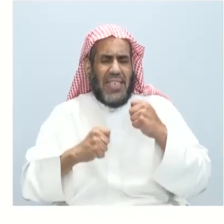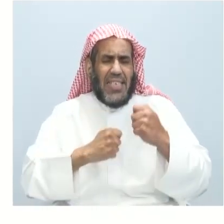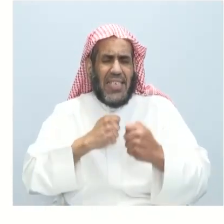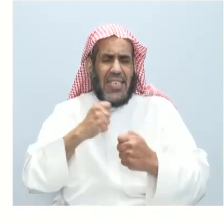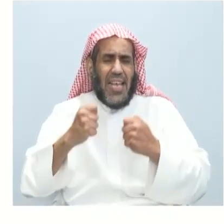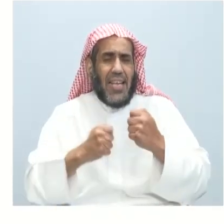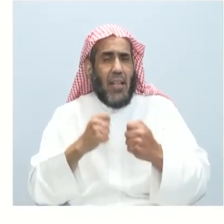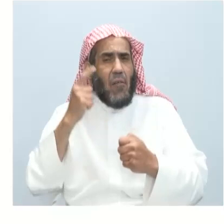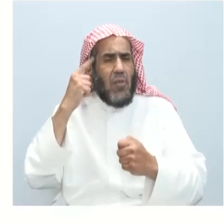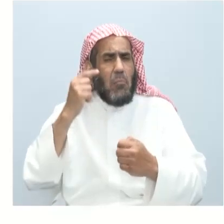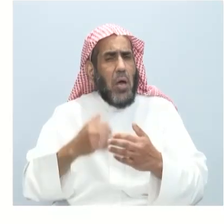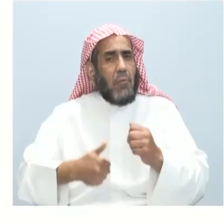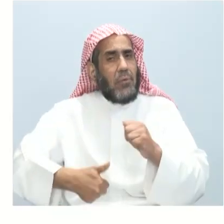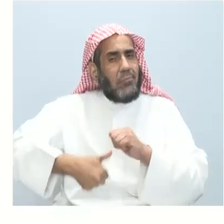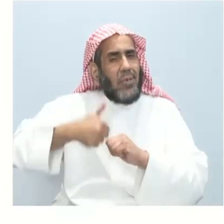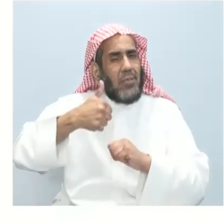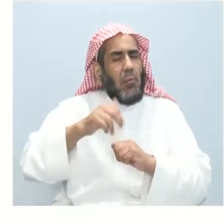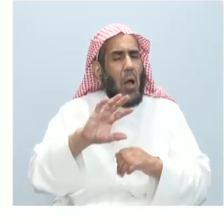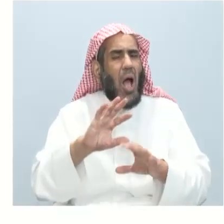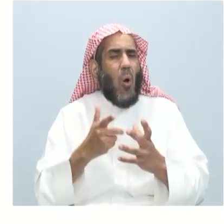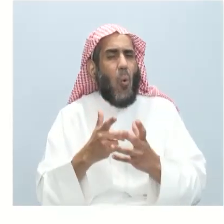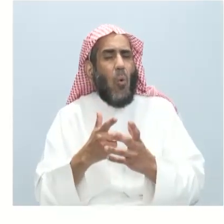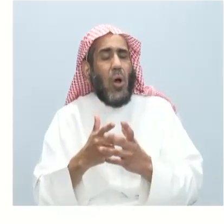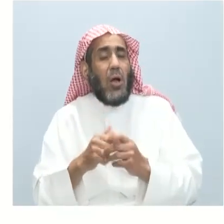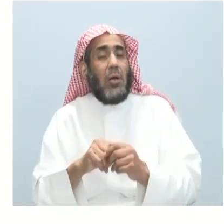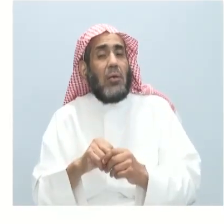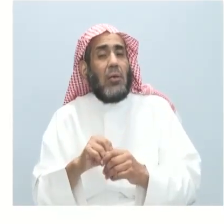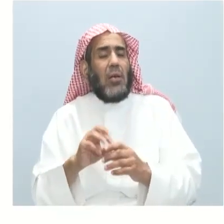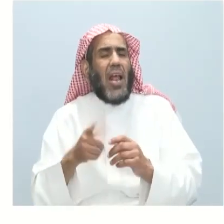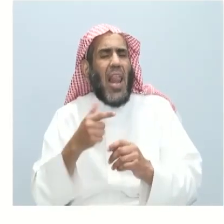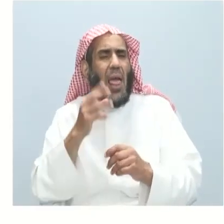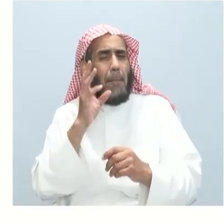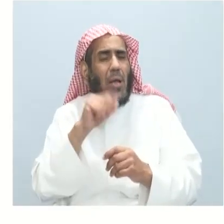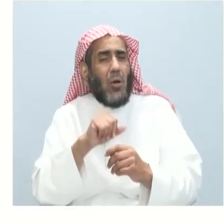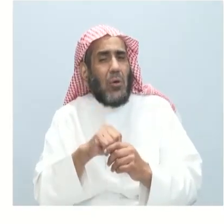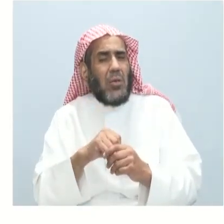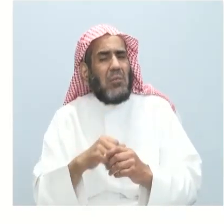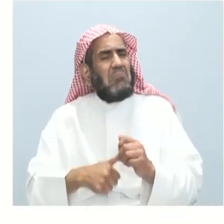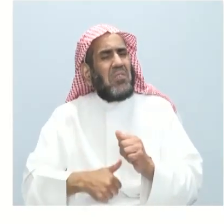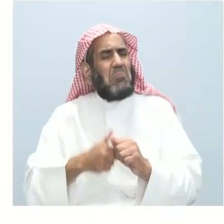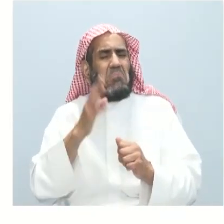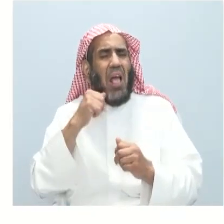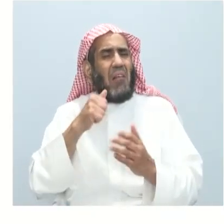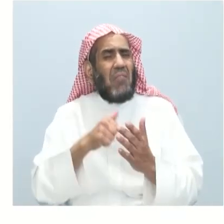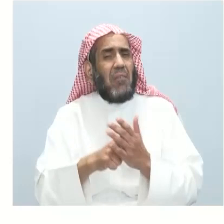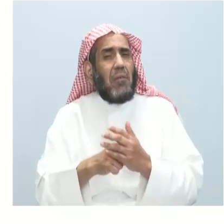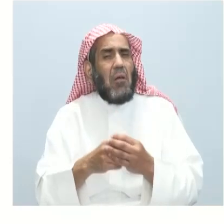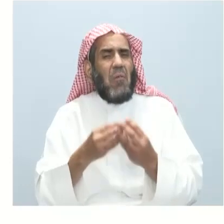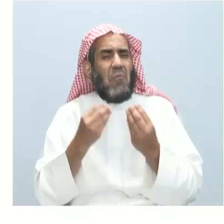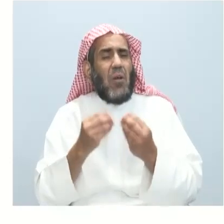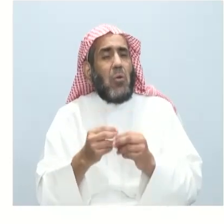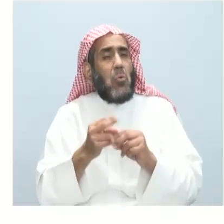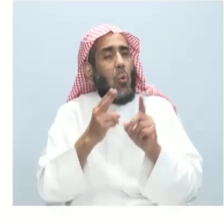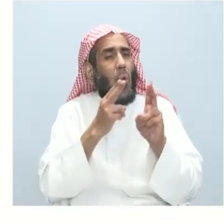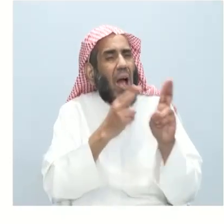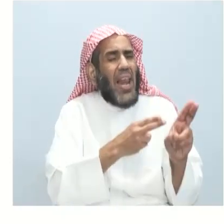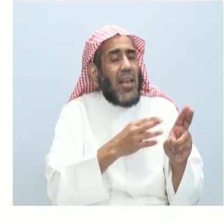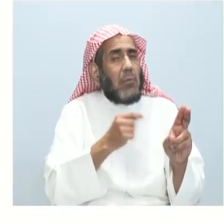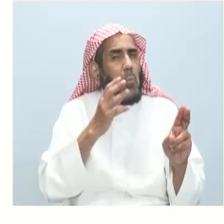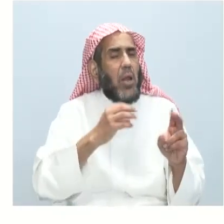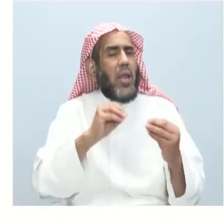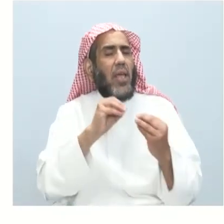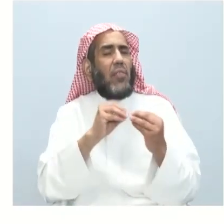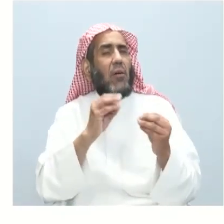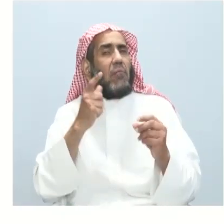معرفه الراجح من الاقوال ام اما ان ان لم يكن مستطيعا فيقل من يثق بعلمه